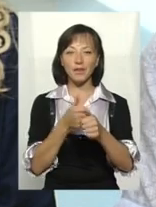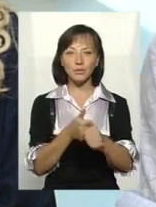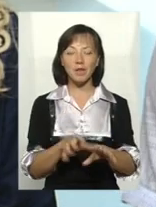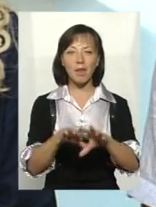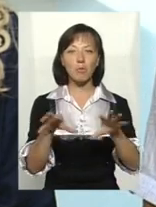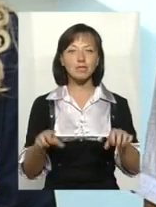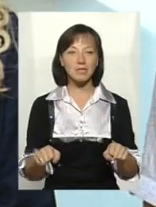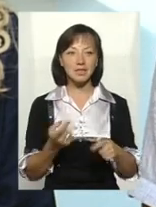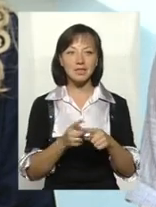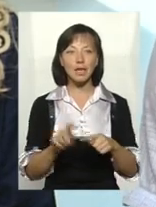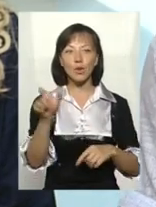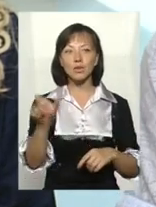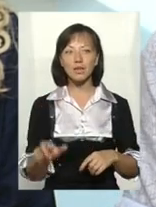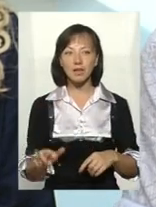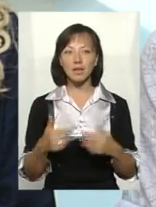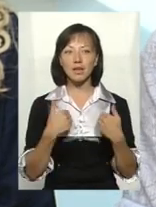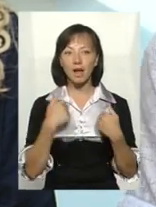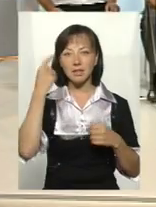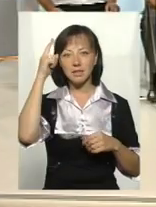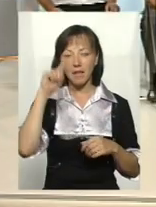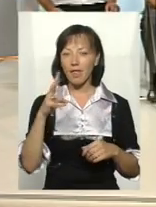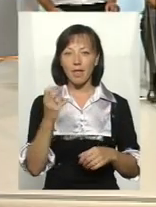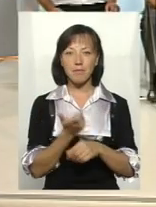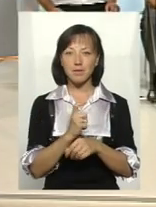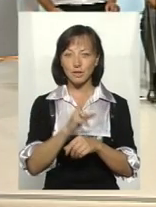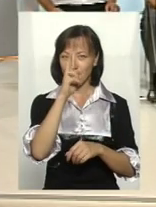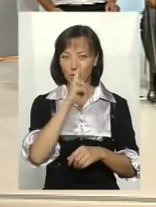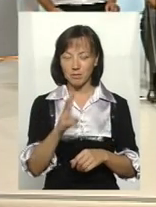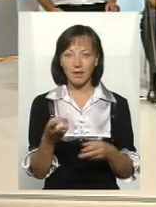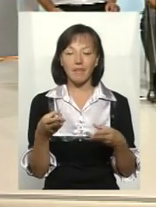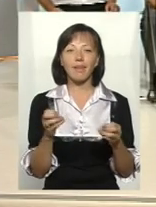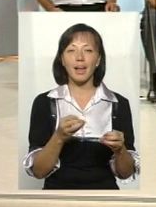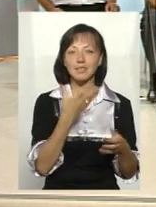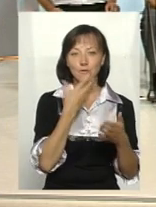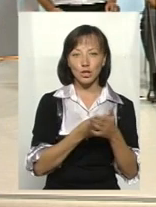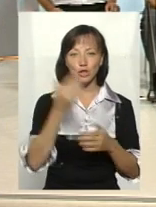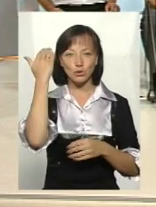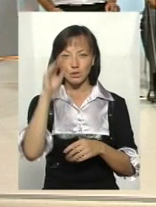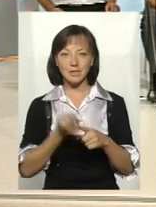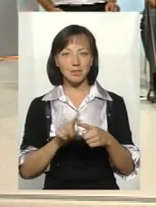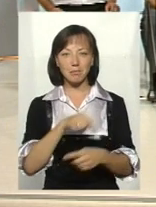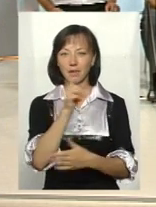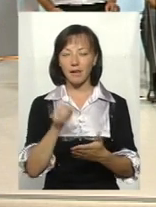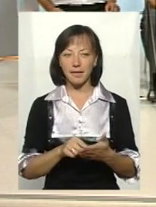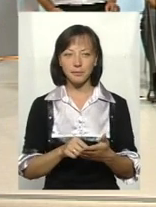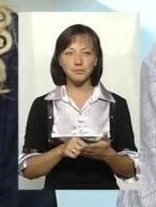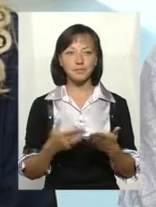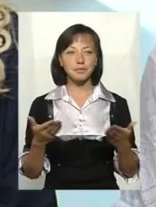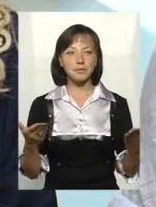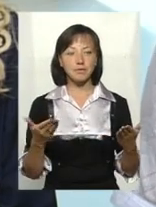посаді, це людина, яку я знаю не більше 2 місяців, то де ж тут свої і чужі, ну це ще питання. З